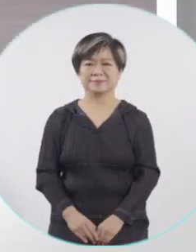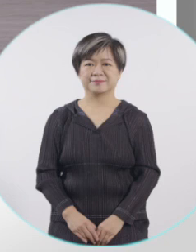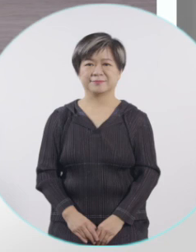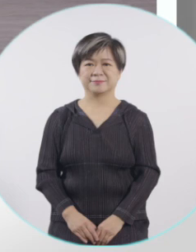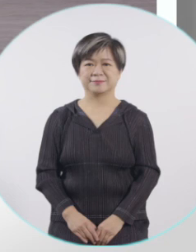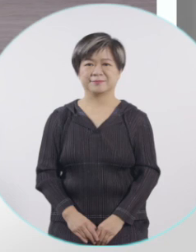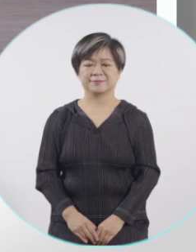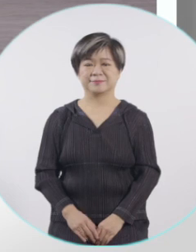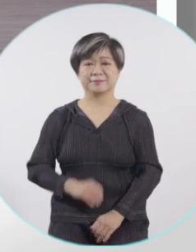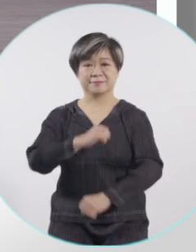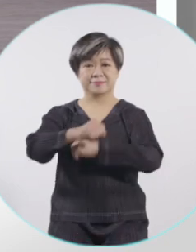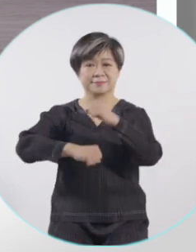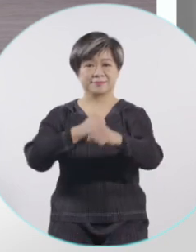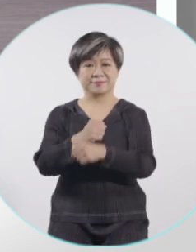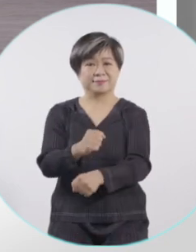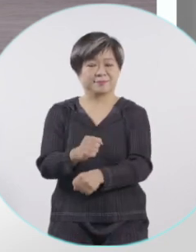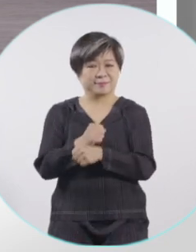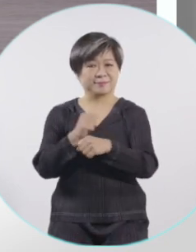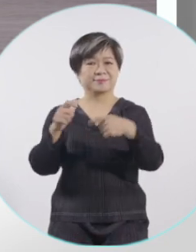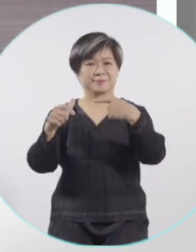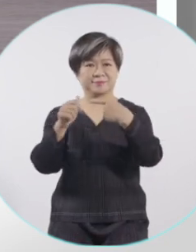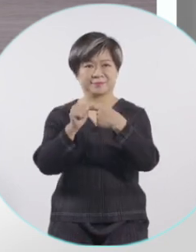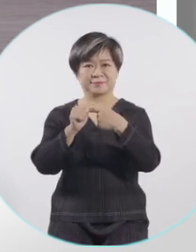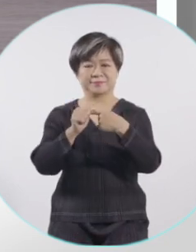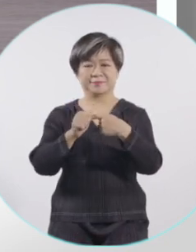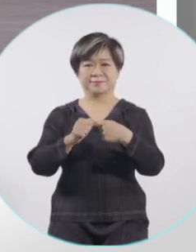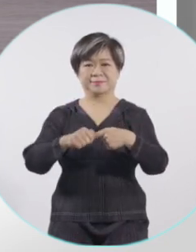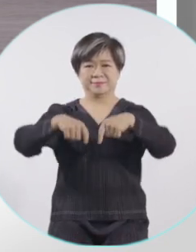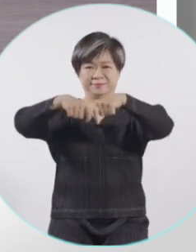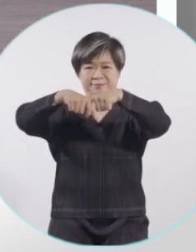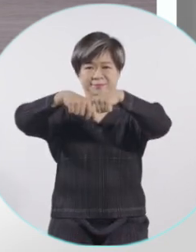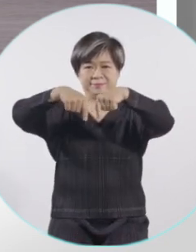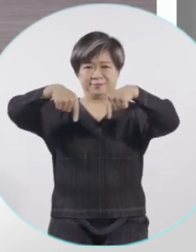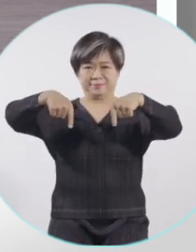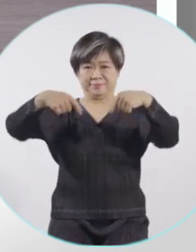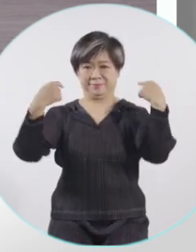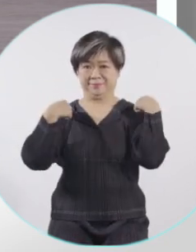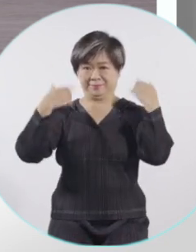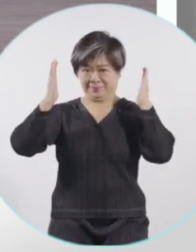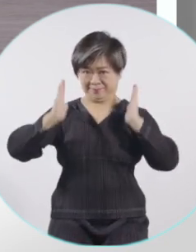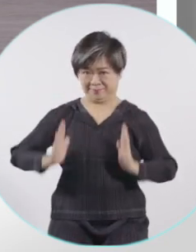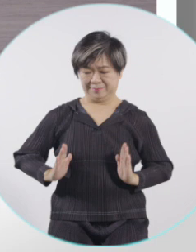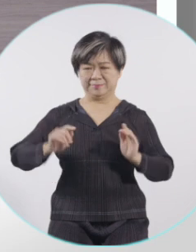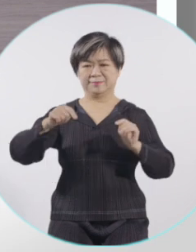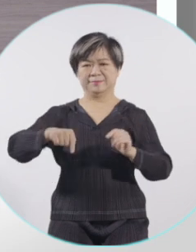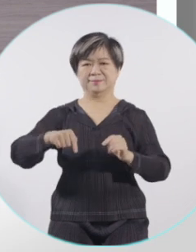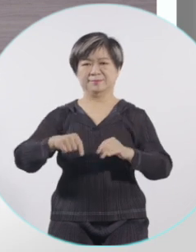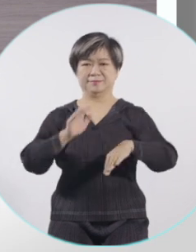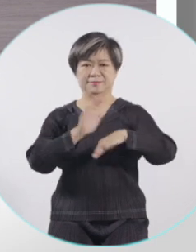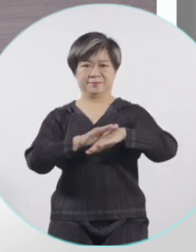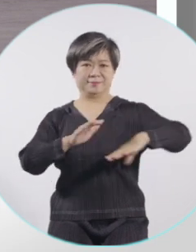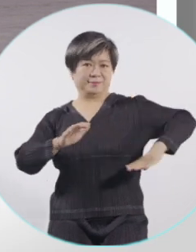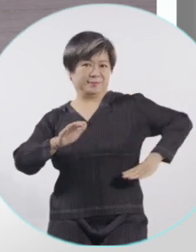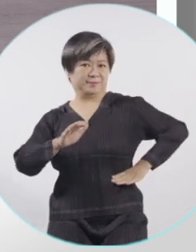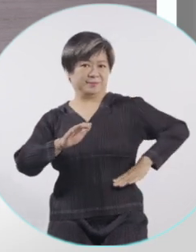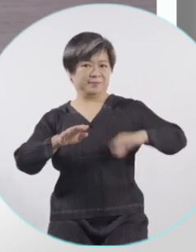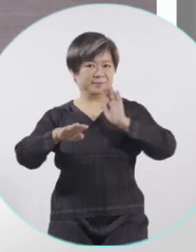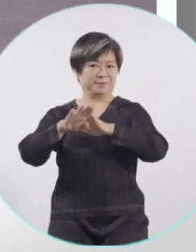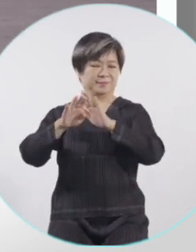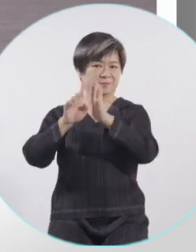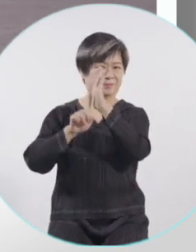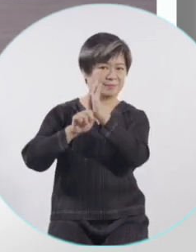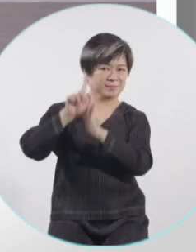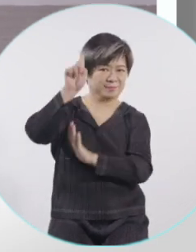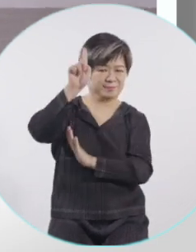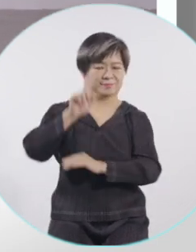动作要领：一、双脚与肩同宽；二、左手叉腰，右手向上伸直；